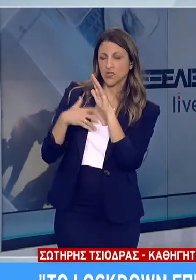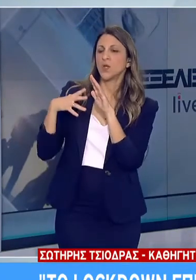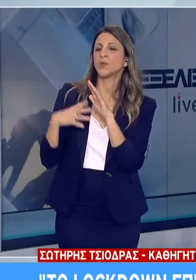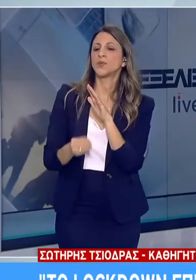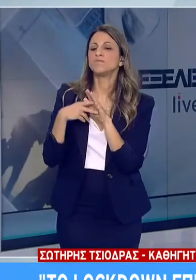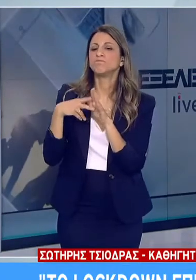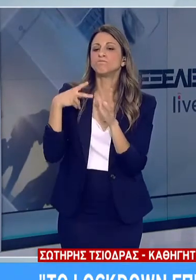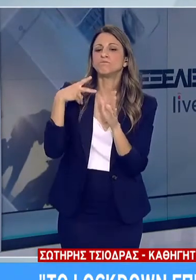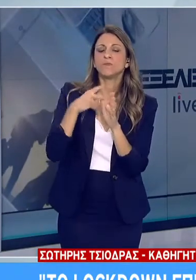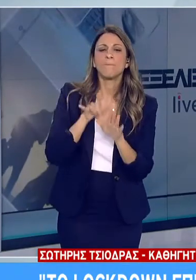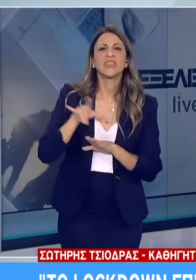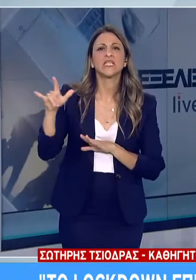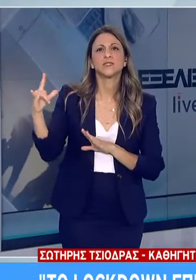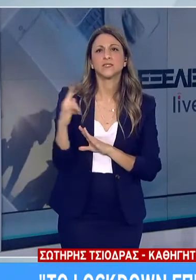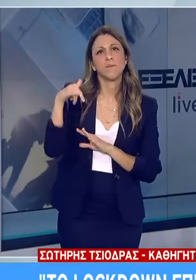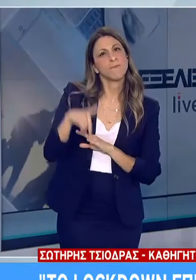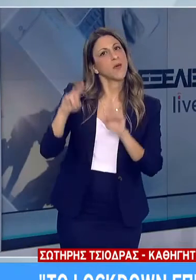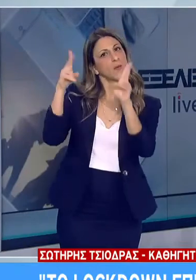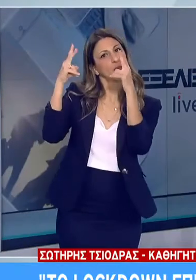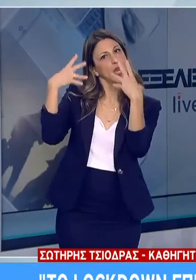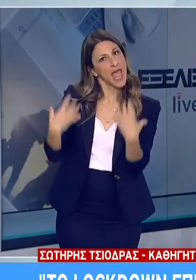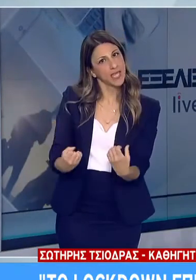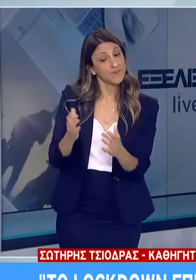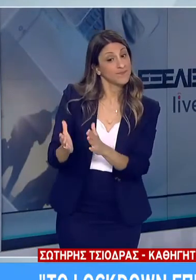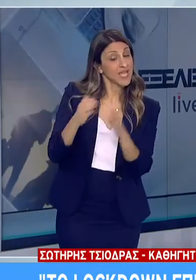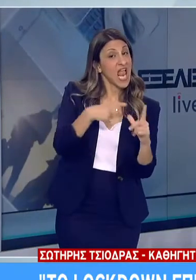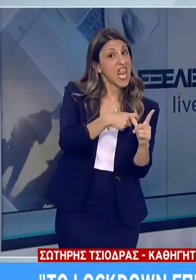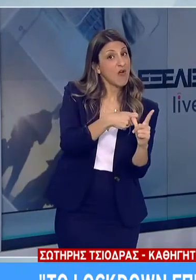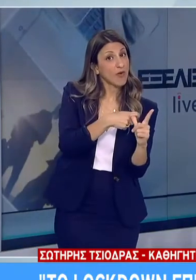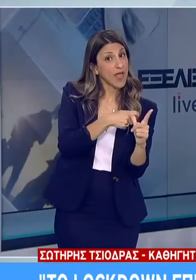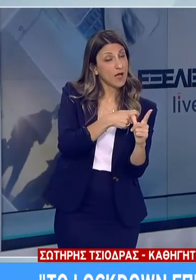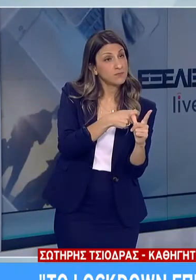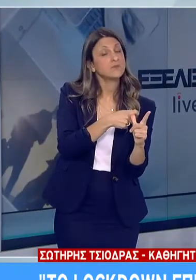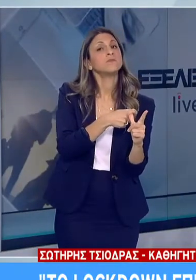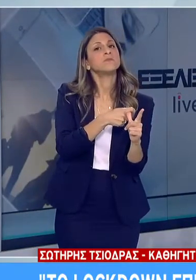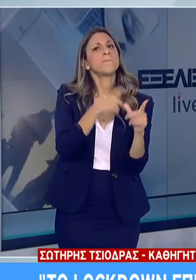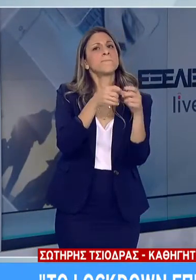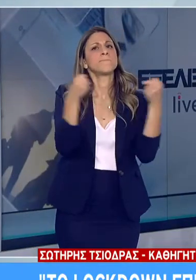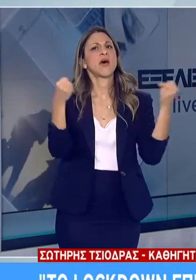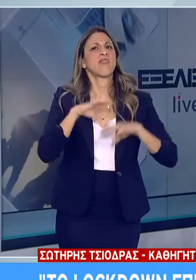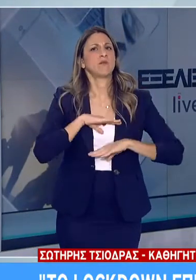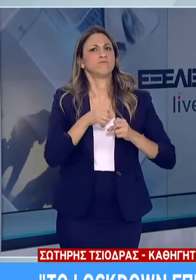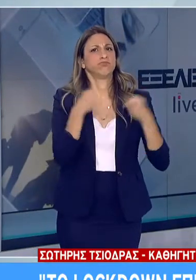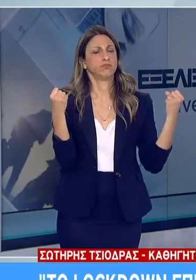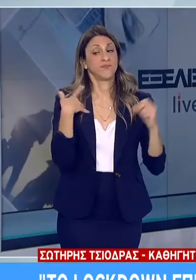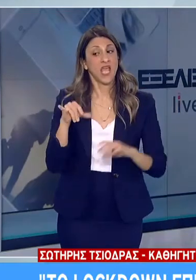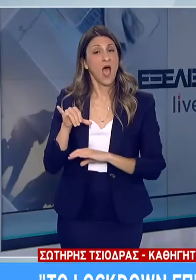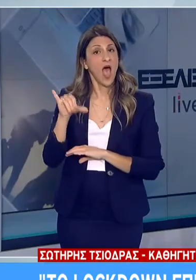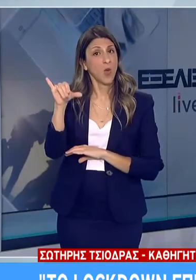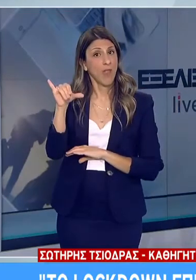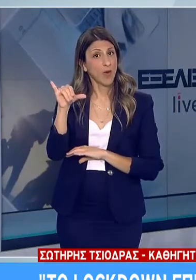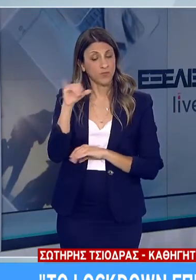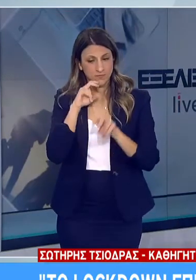δίνεται η οδηγία στις πτήσεις να υπάρχει κλιματισμός, αλλά στη λεωφορεία να μην λειτουργεί air condition και να είναι ανοιχτά τα παράθυρα, στα αεροπλάνα να μην υπάρχουν